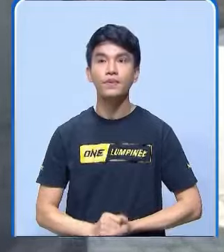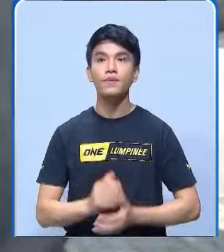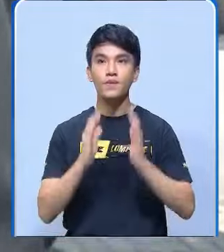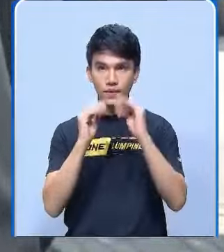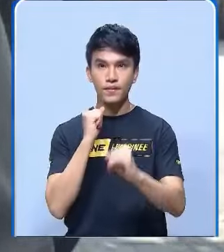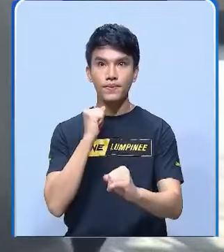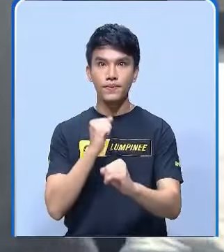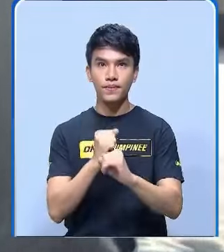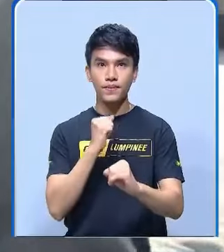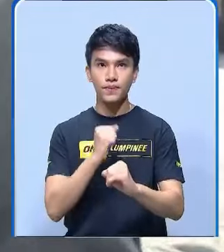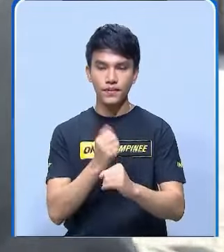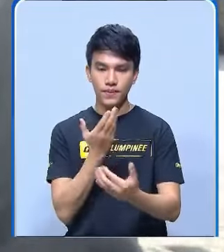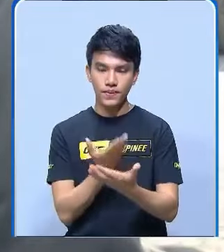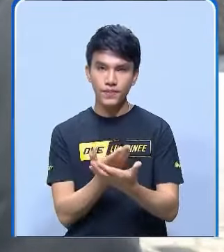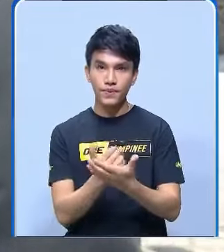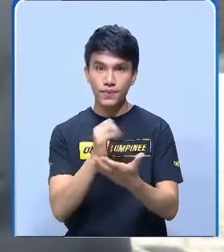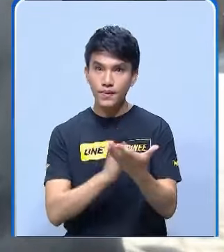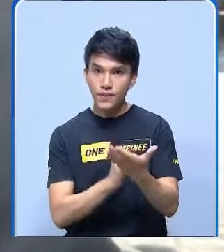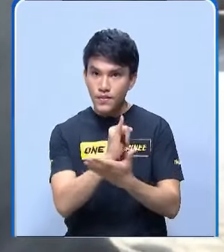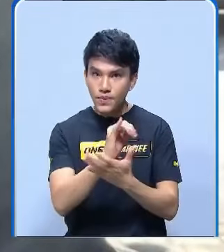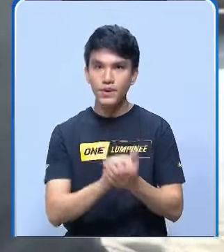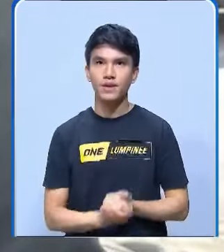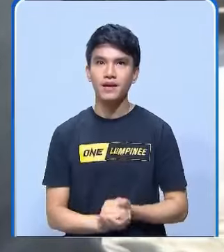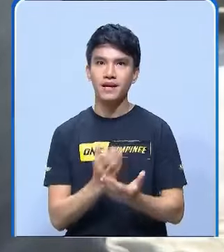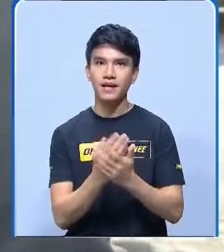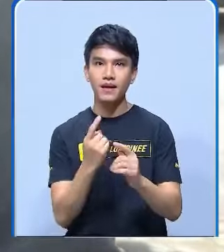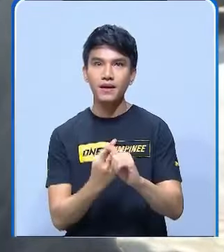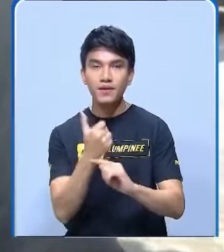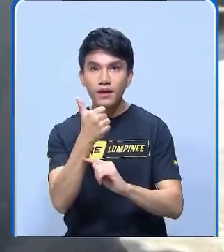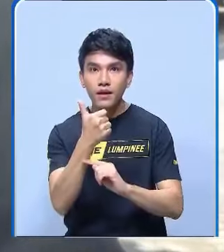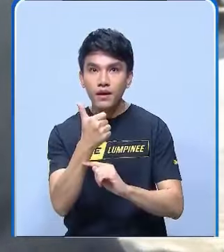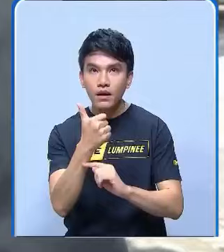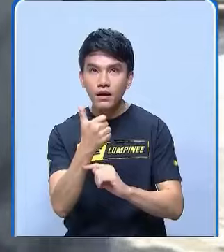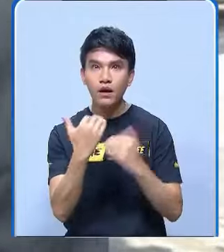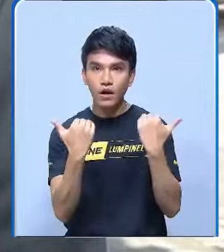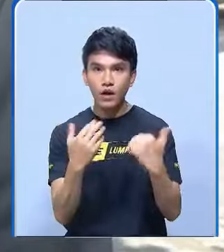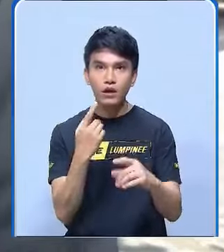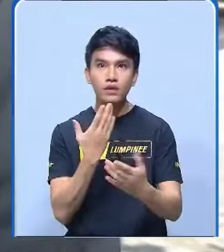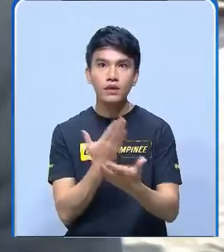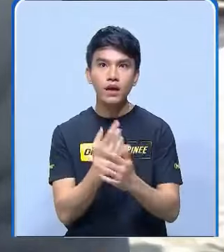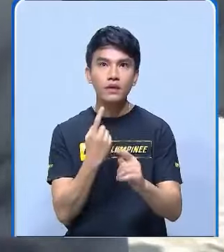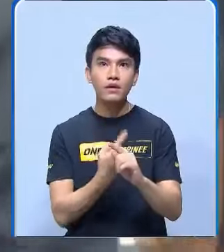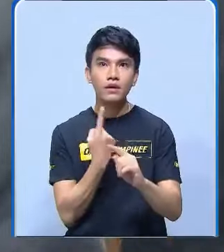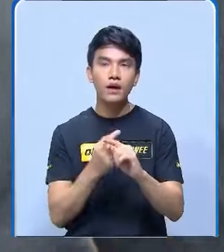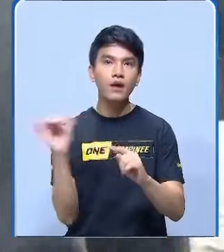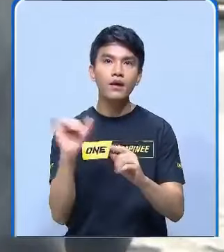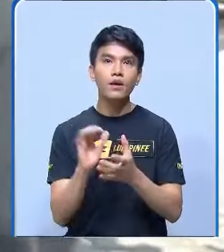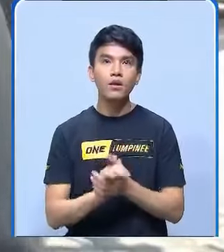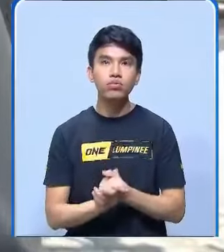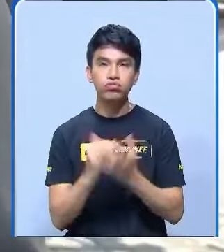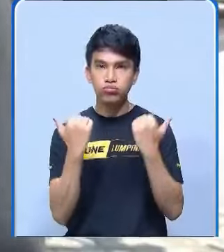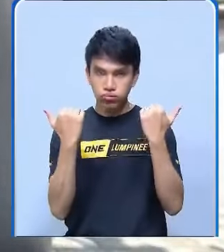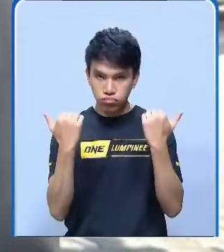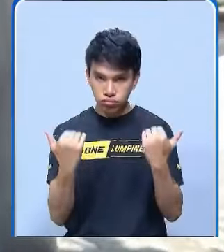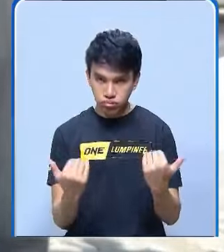พนักงานเราต้องได้รับเงินถูกต้องมั้ยครับได้เงินเดือนั้ตอนนี้มอ่าตอนนี้ก็ยังไม่ได้เงินเดือนถูกมยดังนั้นความ